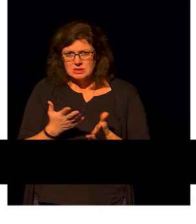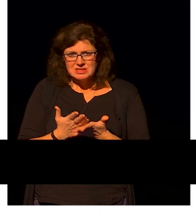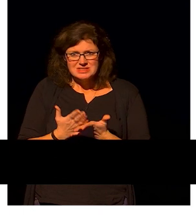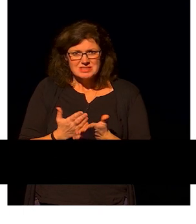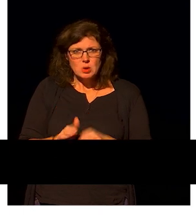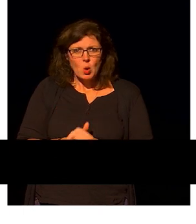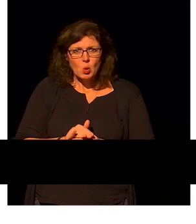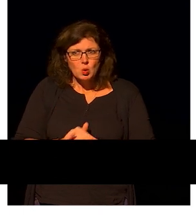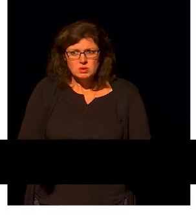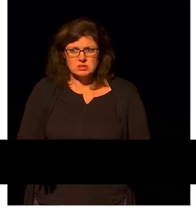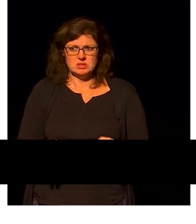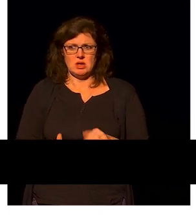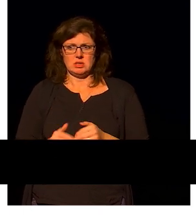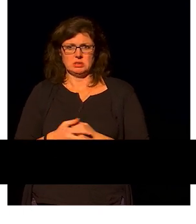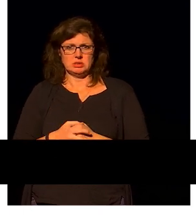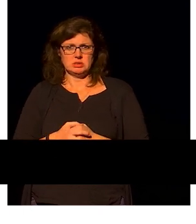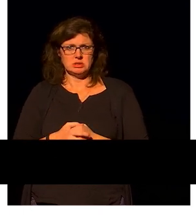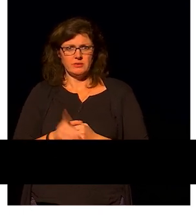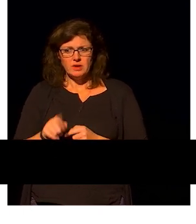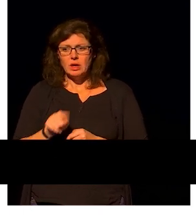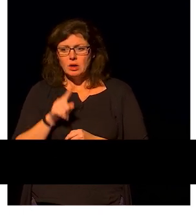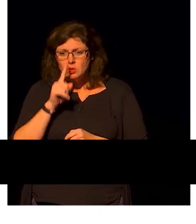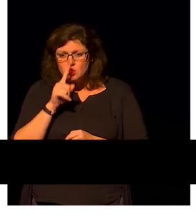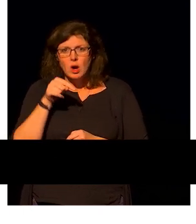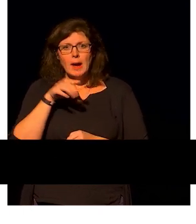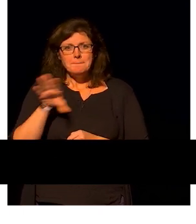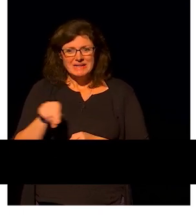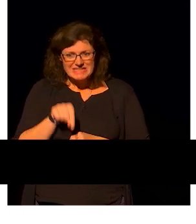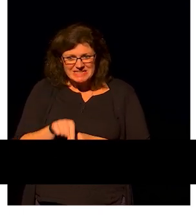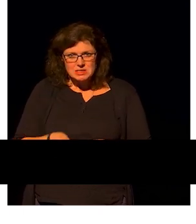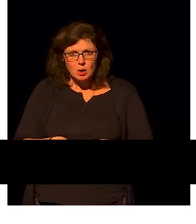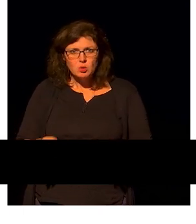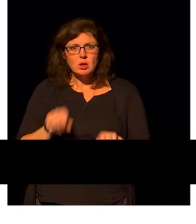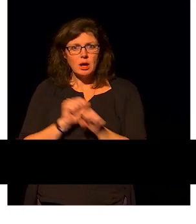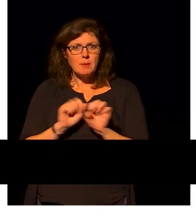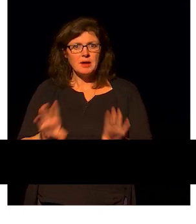von dem an man überhaupt erst zu diskutieren beginnen kann. Und